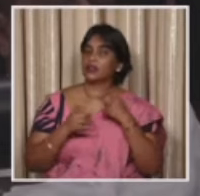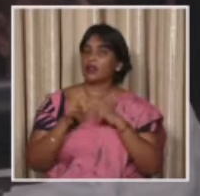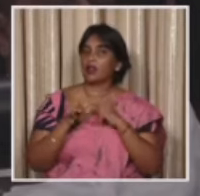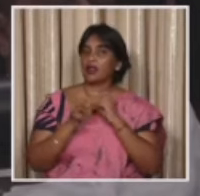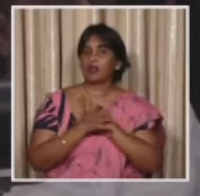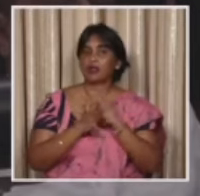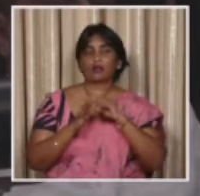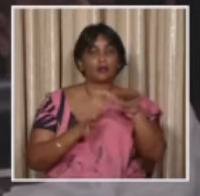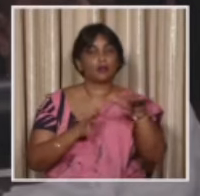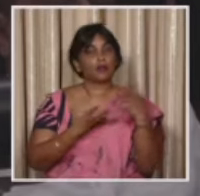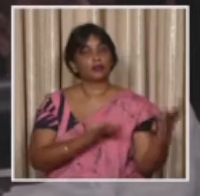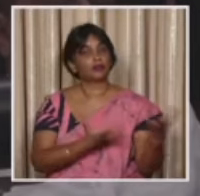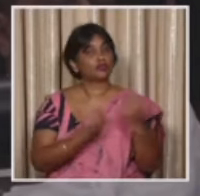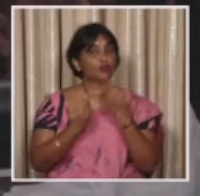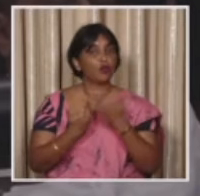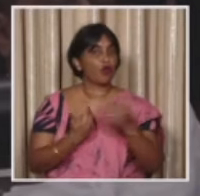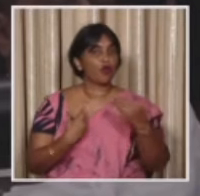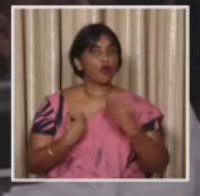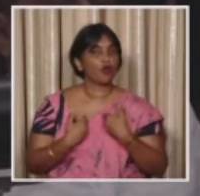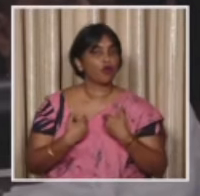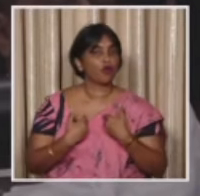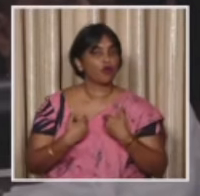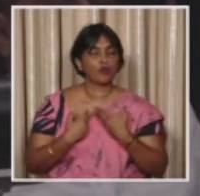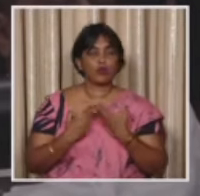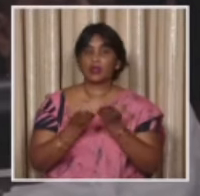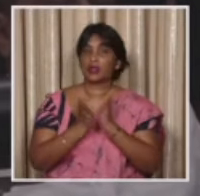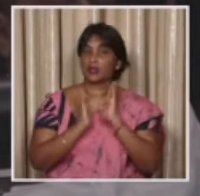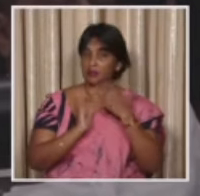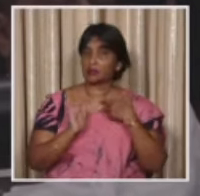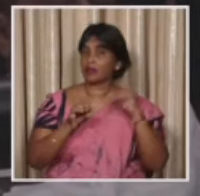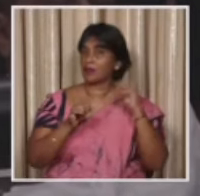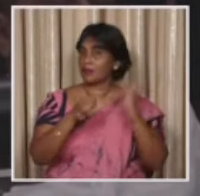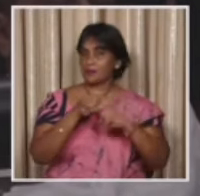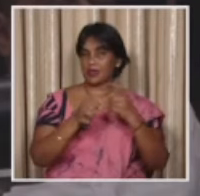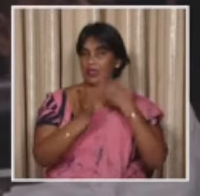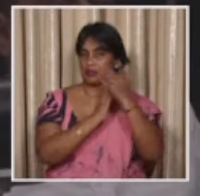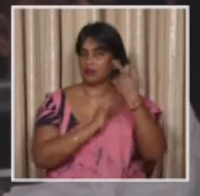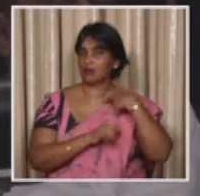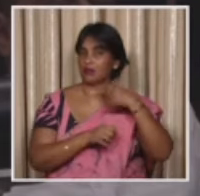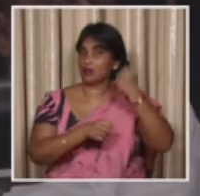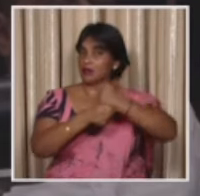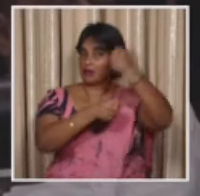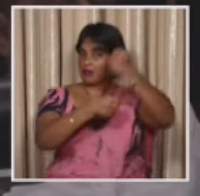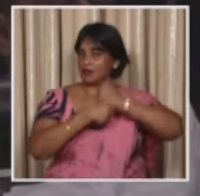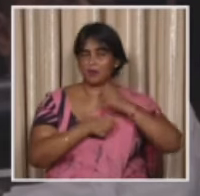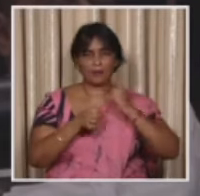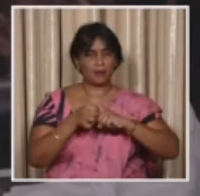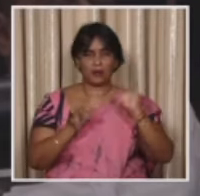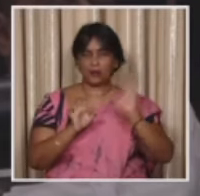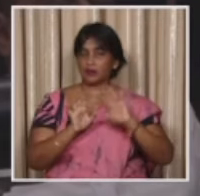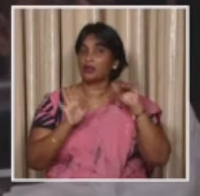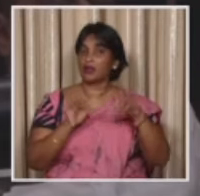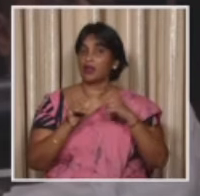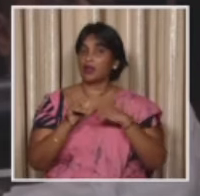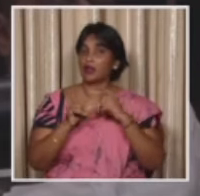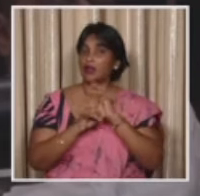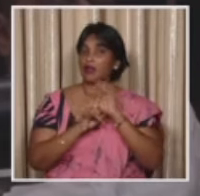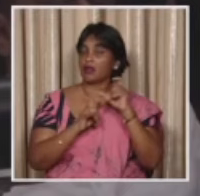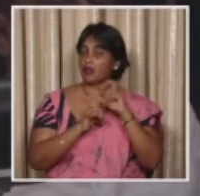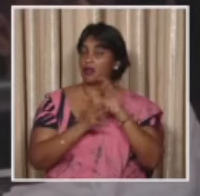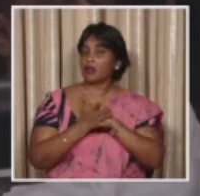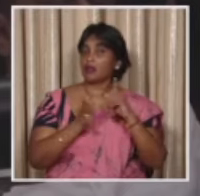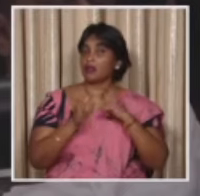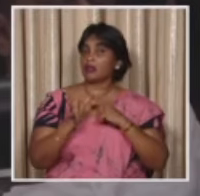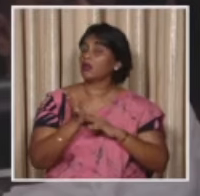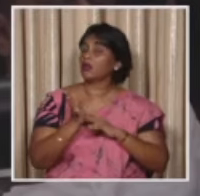අර ප්‍රදේශේම අරගත්තොත් මොකද වෙන්නේ? ඉන්දියාවත් එක්ක අපිට ප්‍රශ්නයක් නැහැ. ඉන්දියාව රජයේක ප්‍රශ්නයක් නැහැ. හැබැයි අදානි කියන ව්‍යාපාරිකයාට